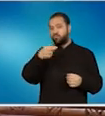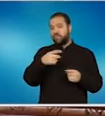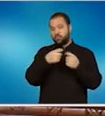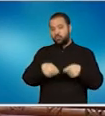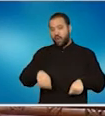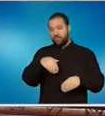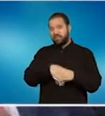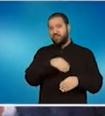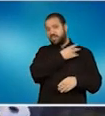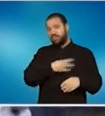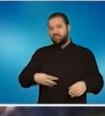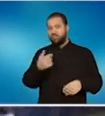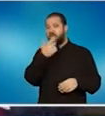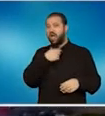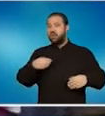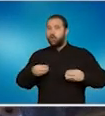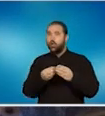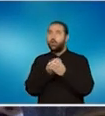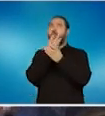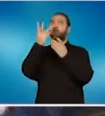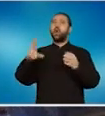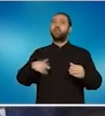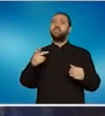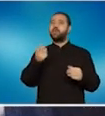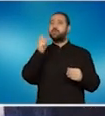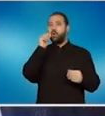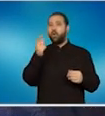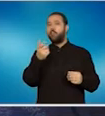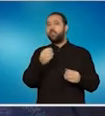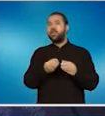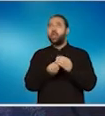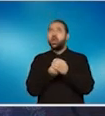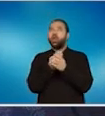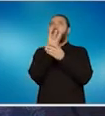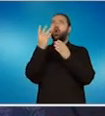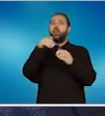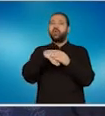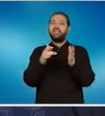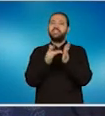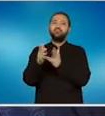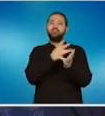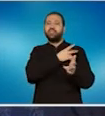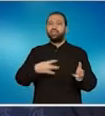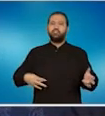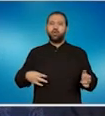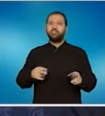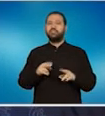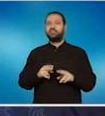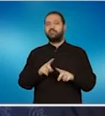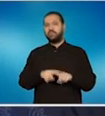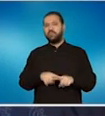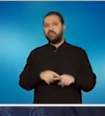Hristos. Anul nou înseamnă renaștere, înseamnă om nou, dar om nou în Hristos.